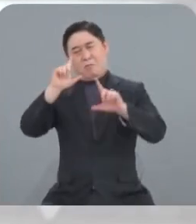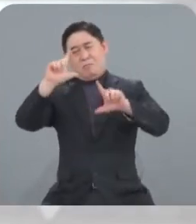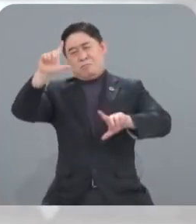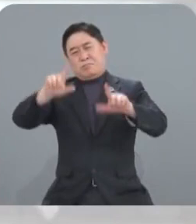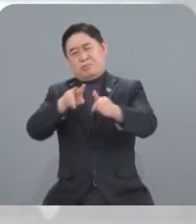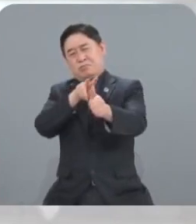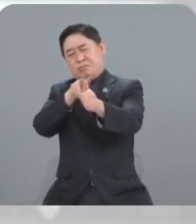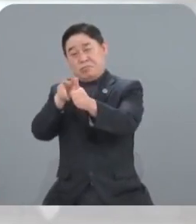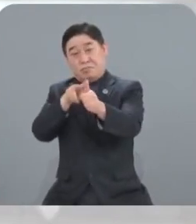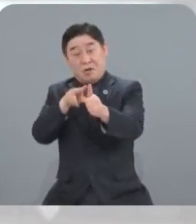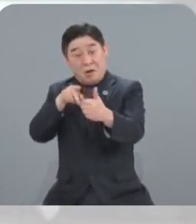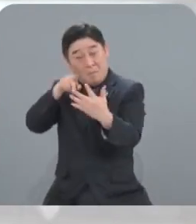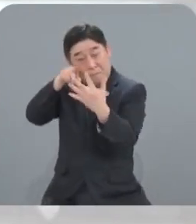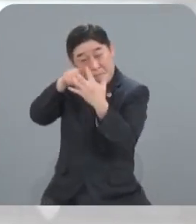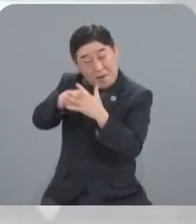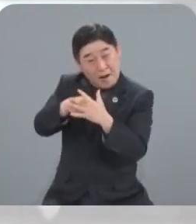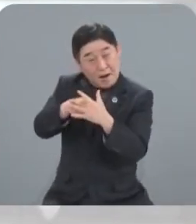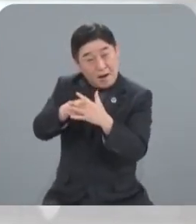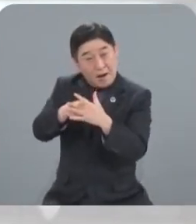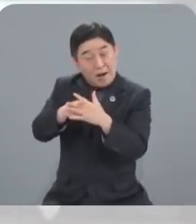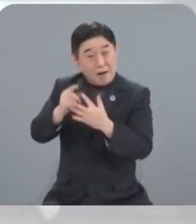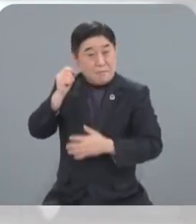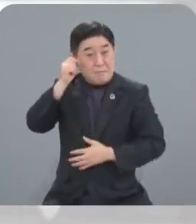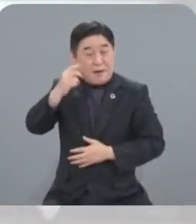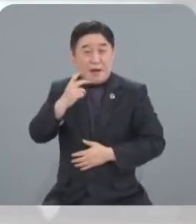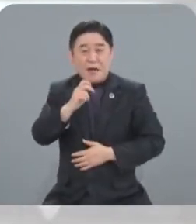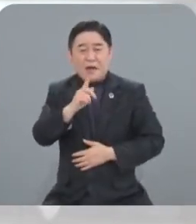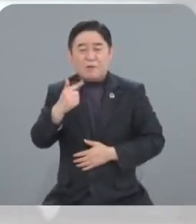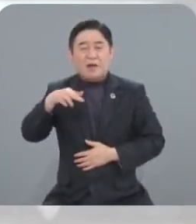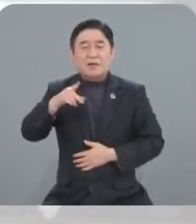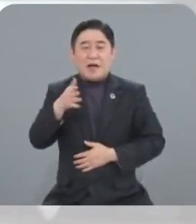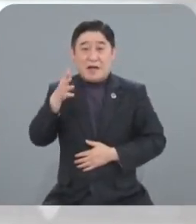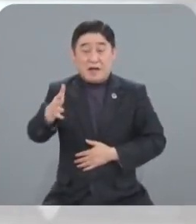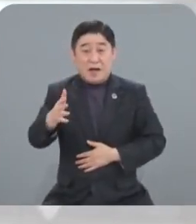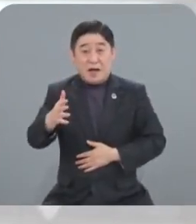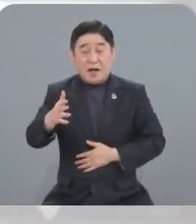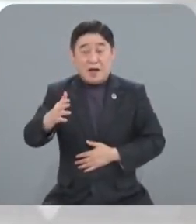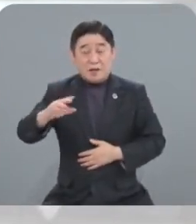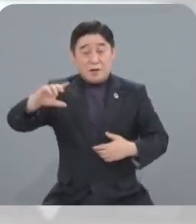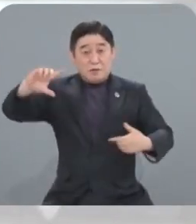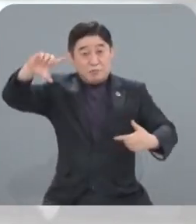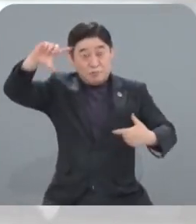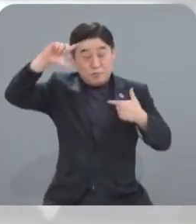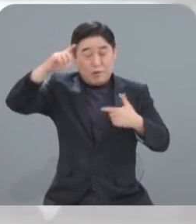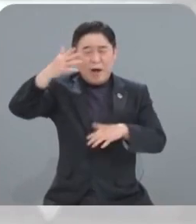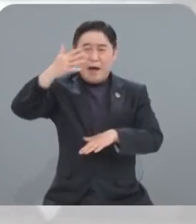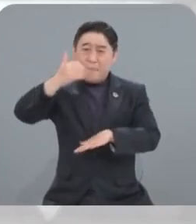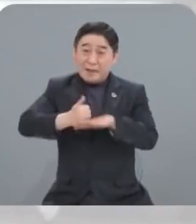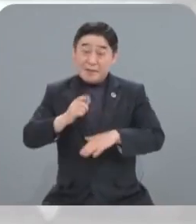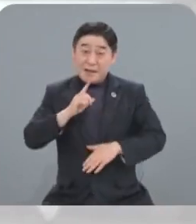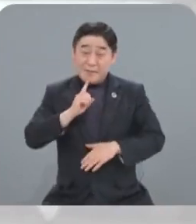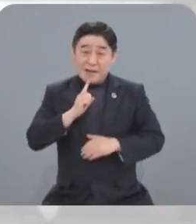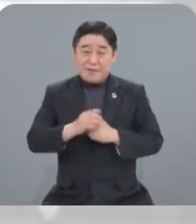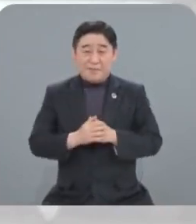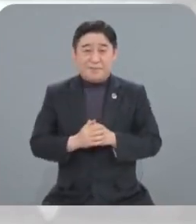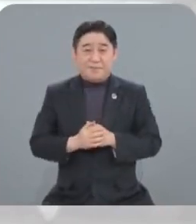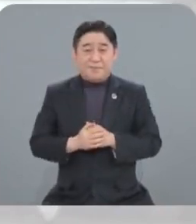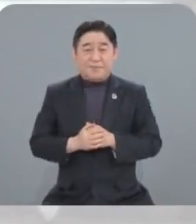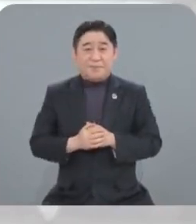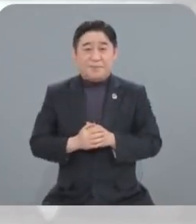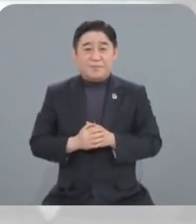모든 것을 꿰뚫어보는 천재 관상가 하였던 영화 속 주인공은 마지막에 이런 말을